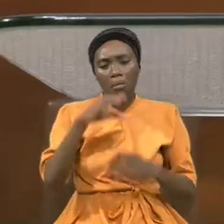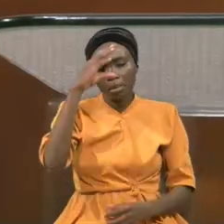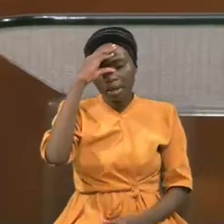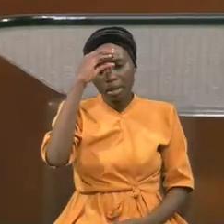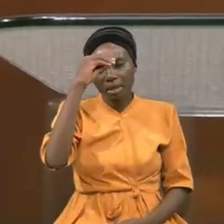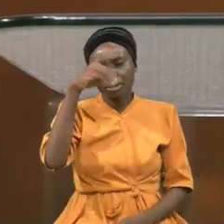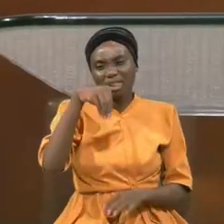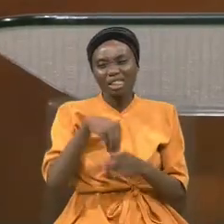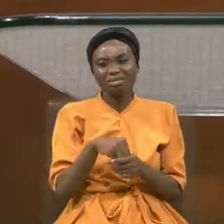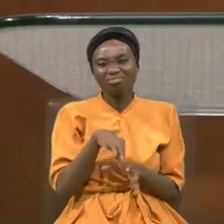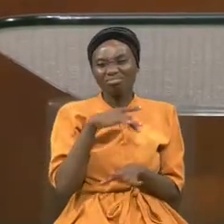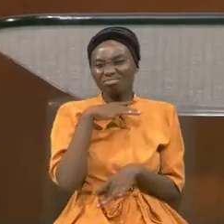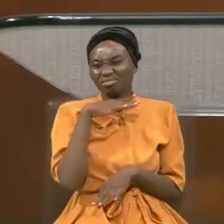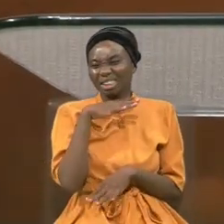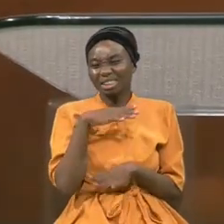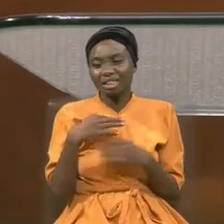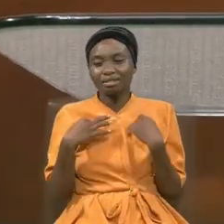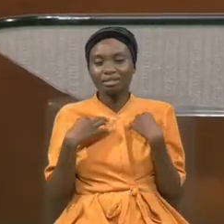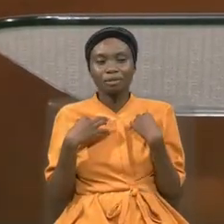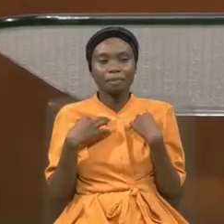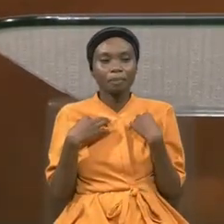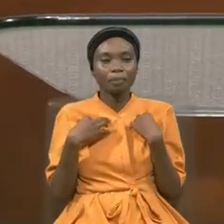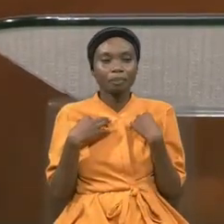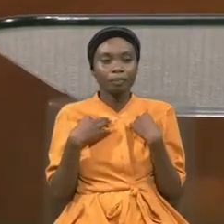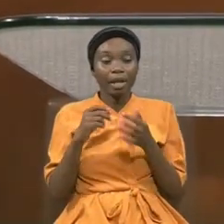misérablement vêtu.